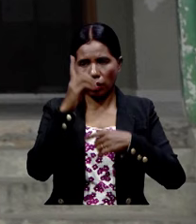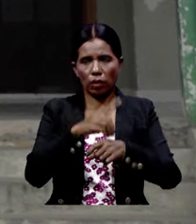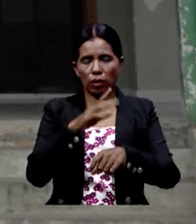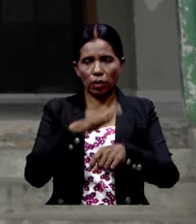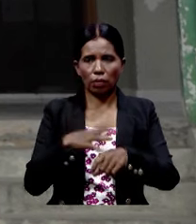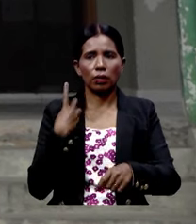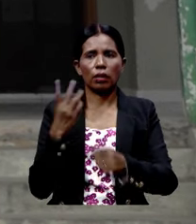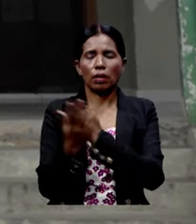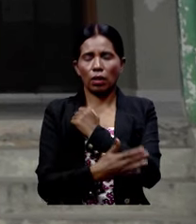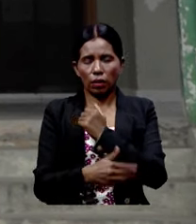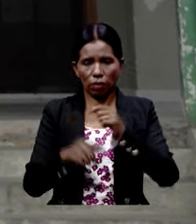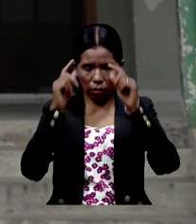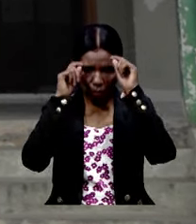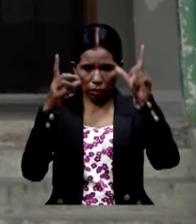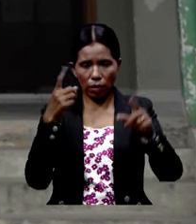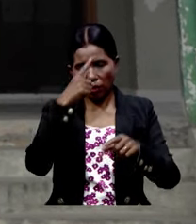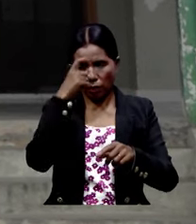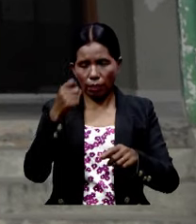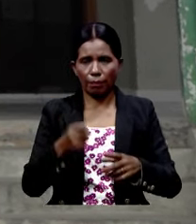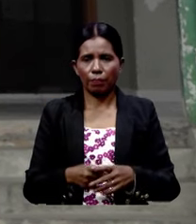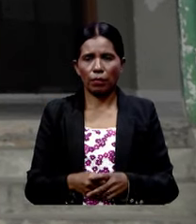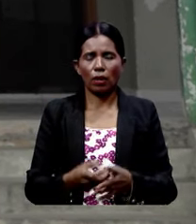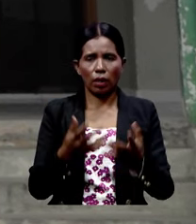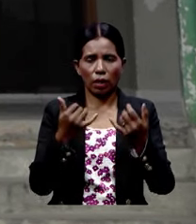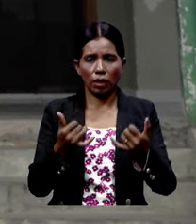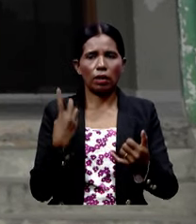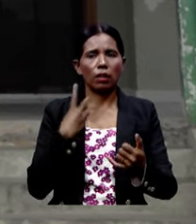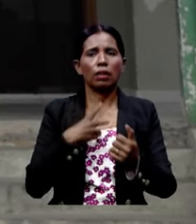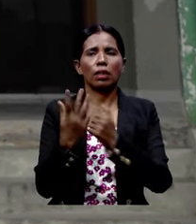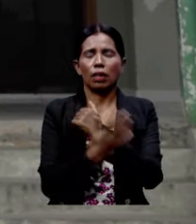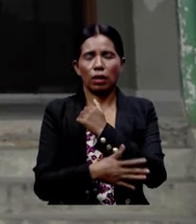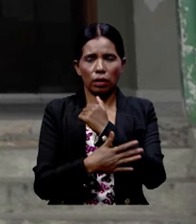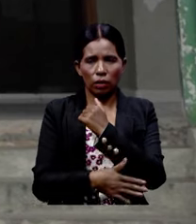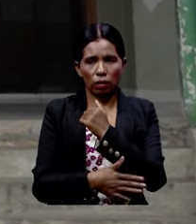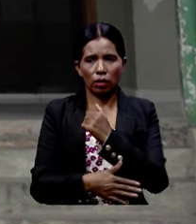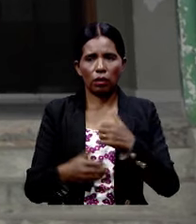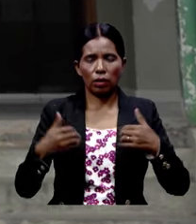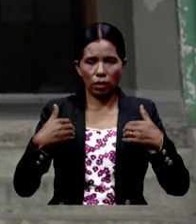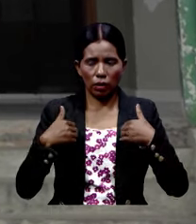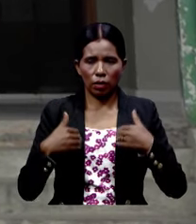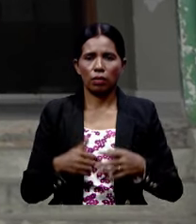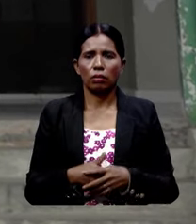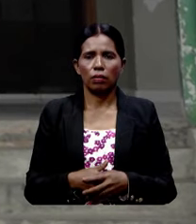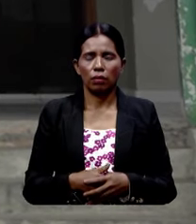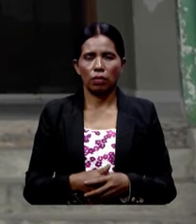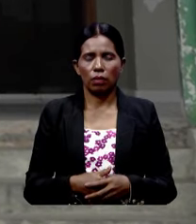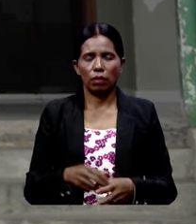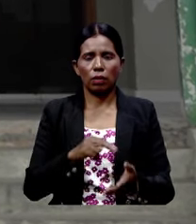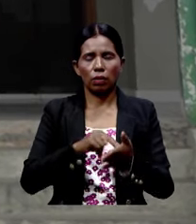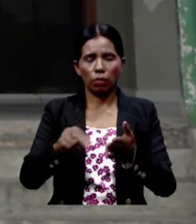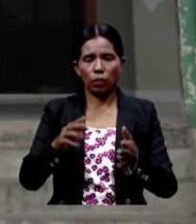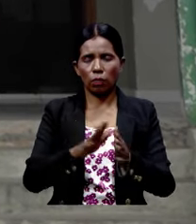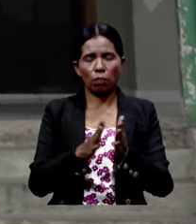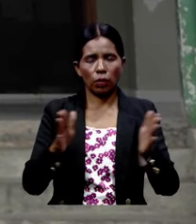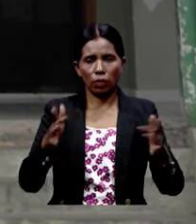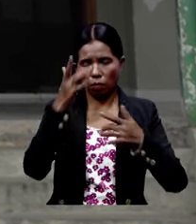nasau Timor Leste tambah lila tambah agora de ranoke tena nasau ya nya be numero bot ba